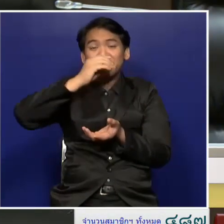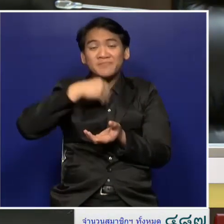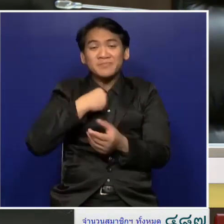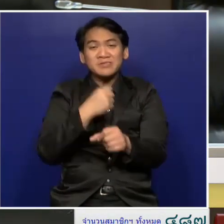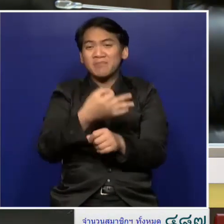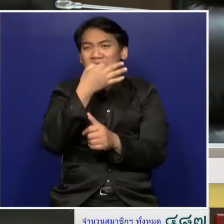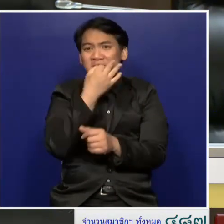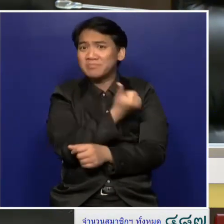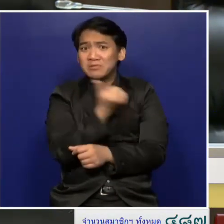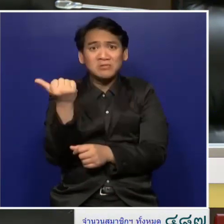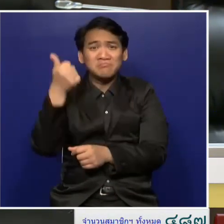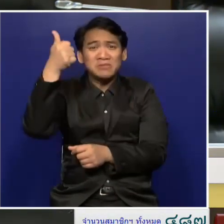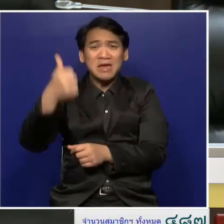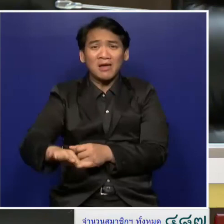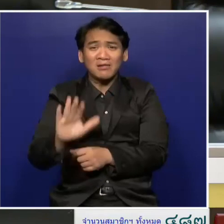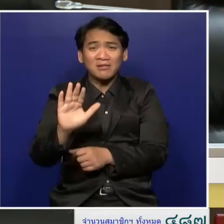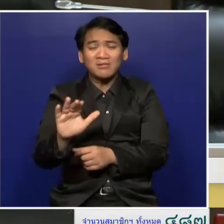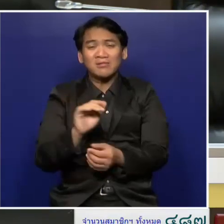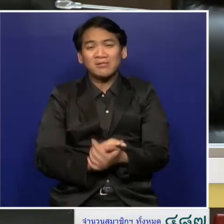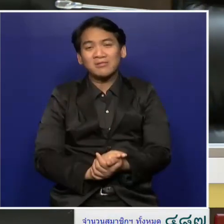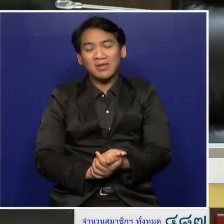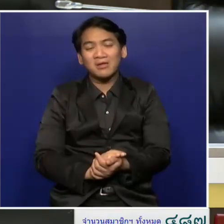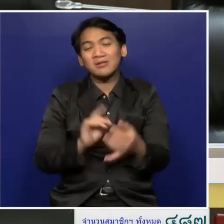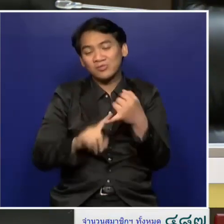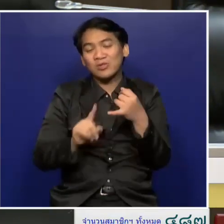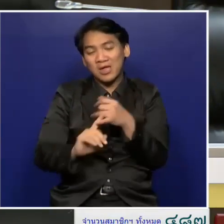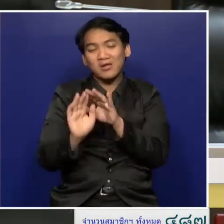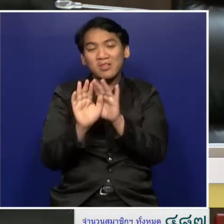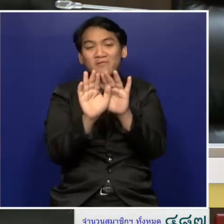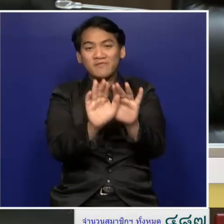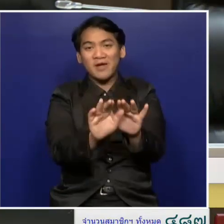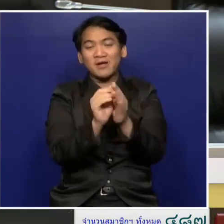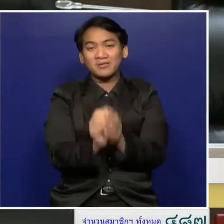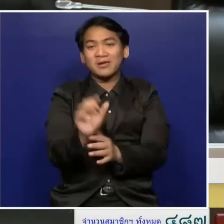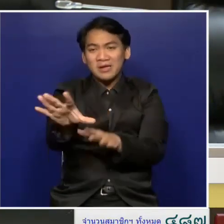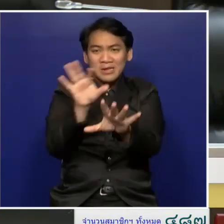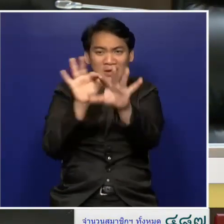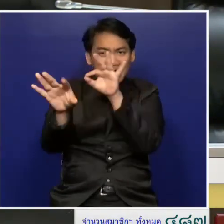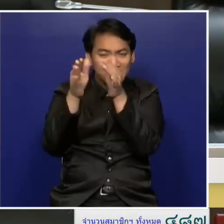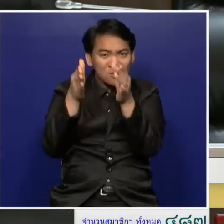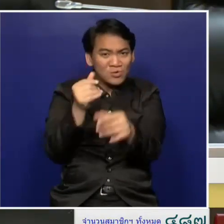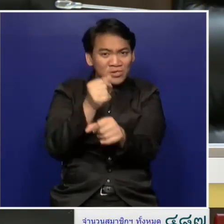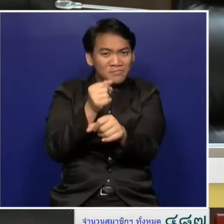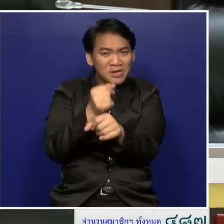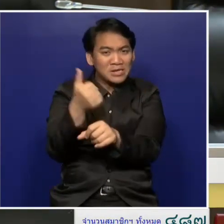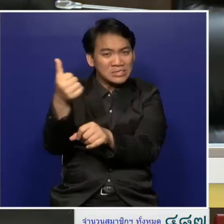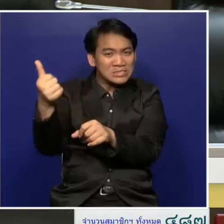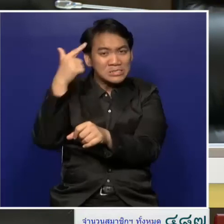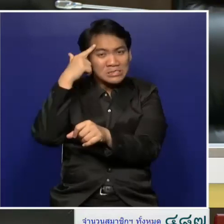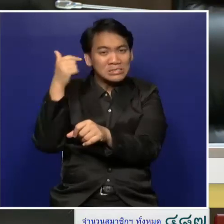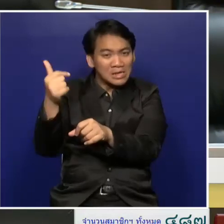ประเด็นสุดท้ายส่วนในขั้นหลักการก็คงจะต้องรับเพื่อตั้งกรรมาธิการและก็พิจารณาประกอบในละเอียดต่อไป